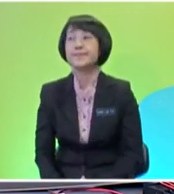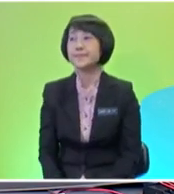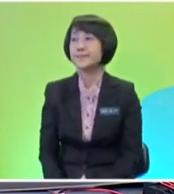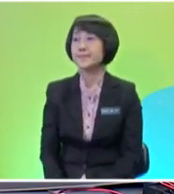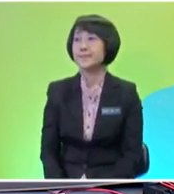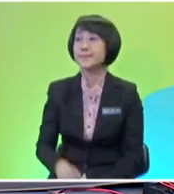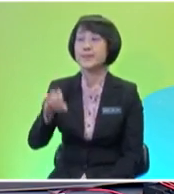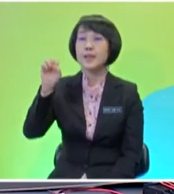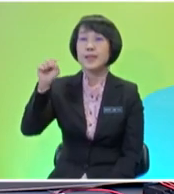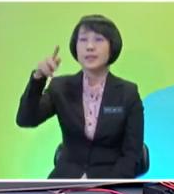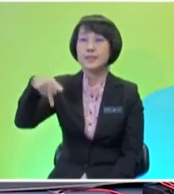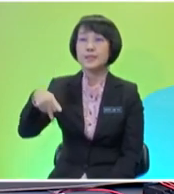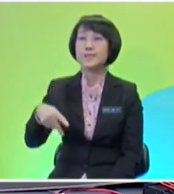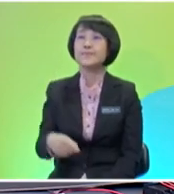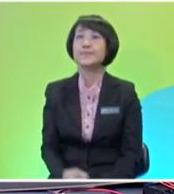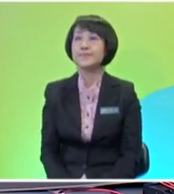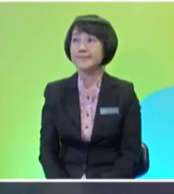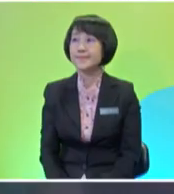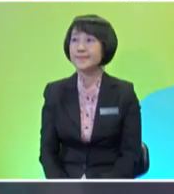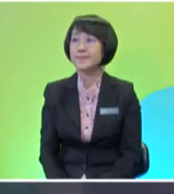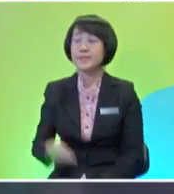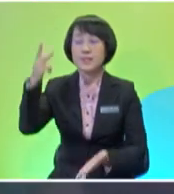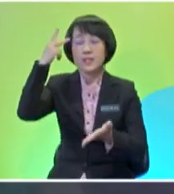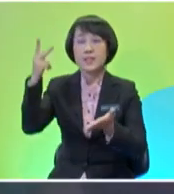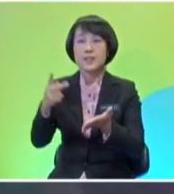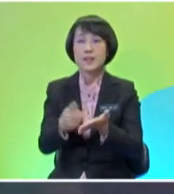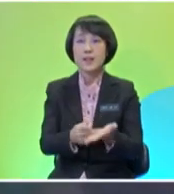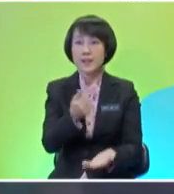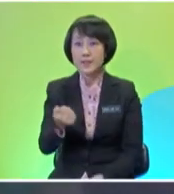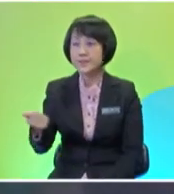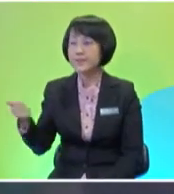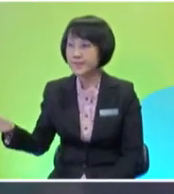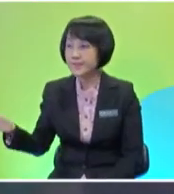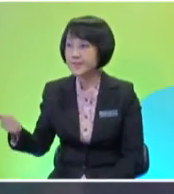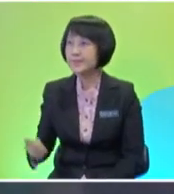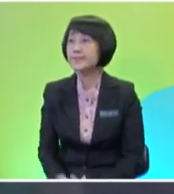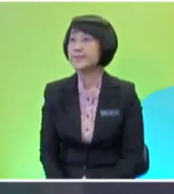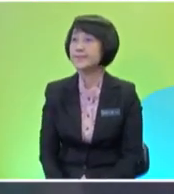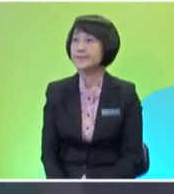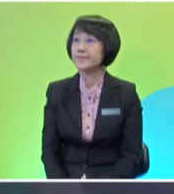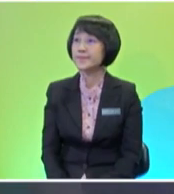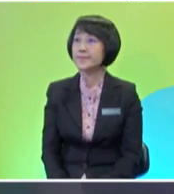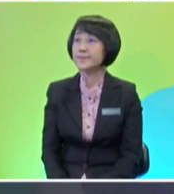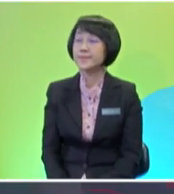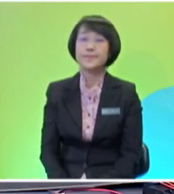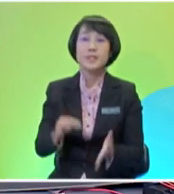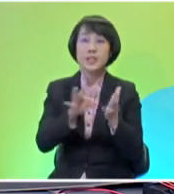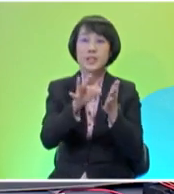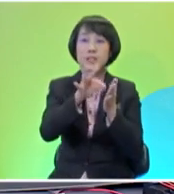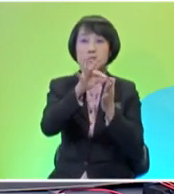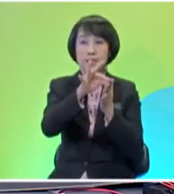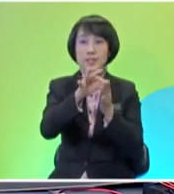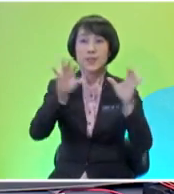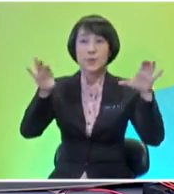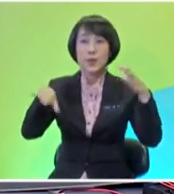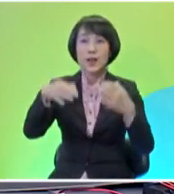iaitu 5.1.4. Okay, menerangkan peralatan. So, Irfan boleh nampak ada peralatan dan juga bahan kat sini. Okay, yang seterusnya, kita akan membuat mengira dan membuat